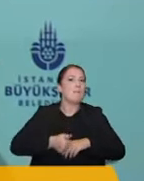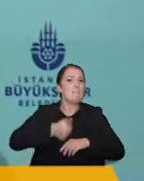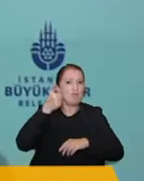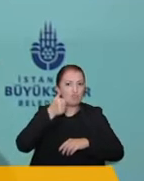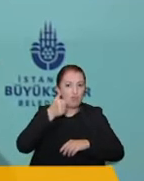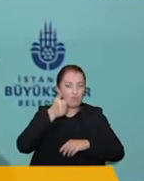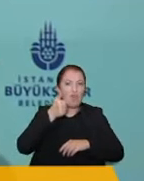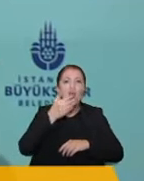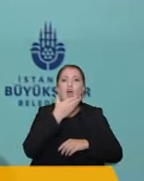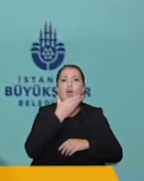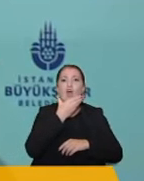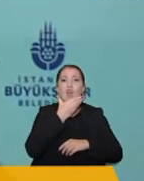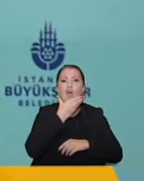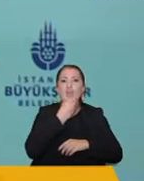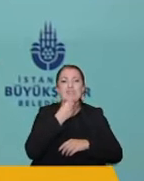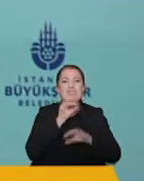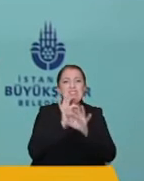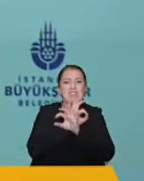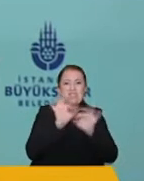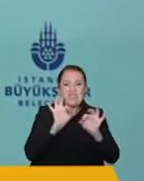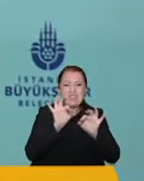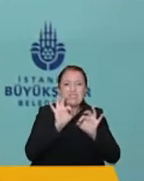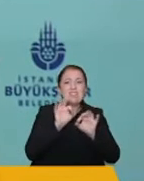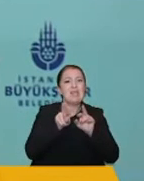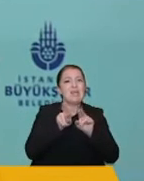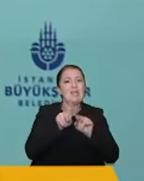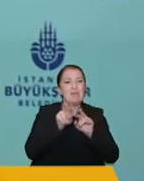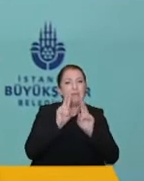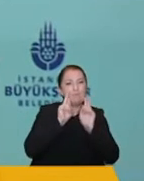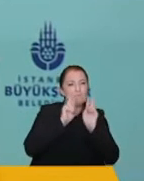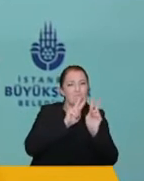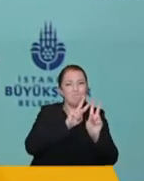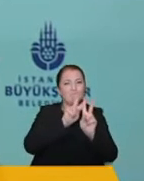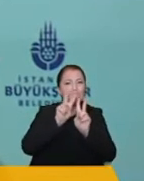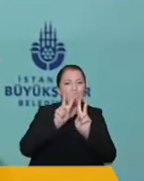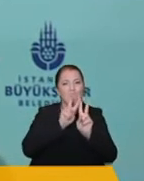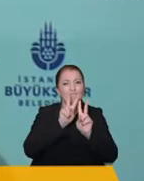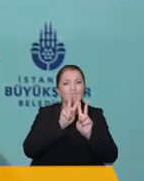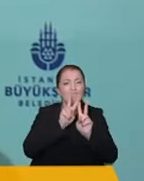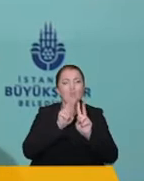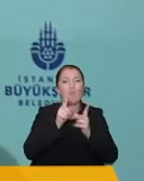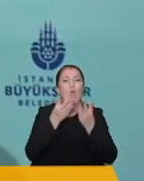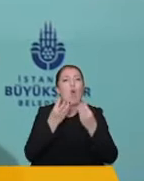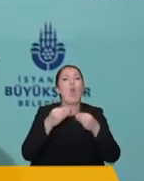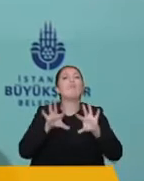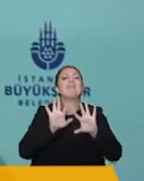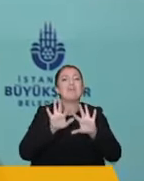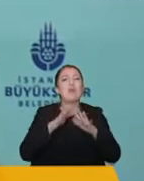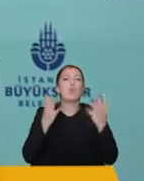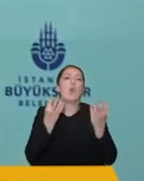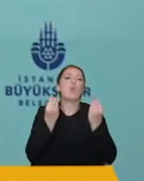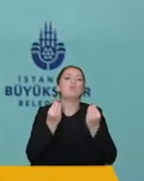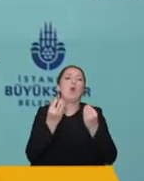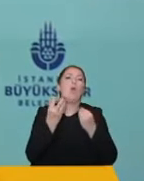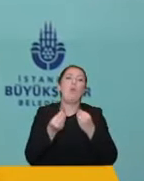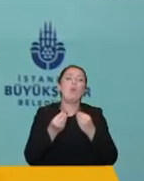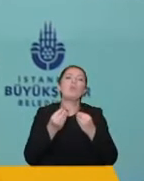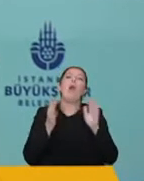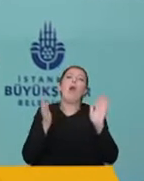başkanına yakışıksızlık gibi görebildiğim sözler de olmasaydı çok daha güzel olurdu.